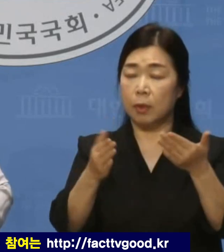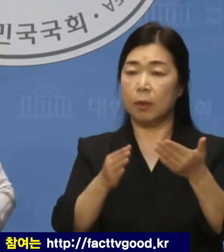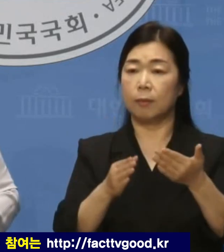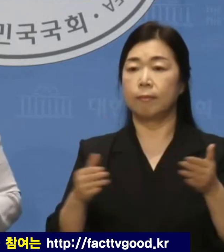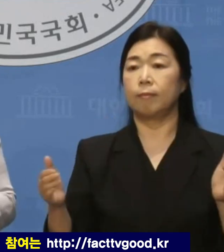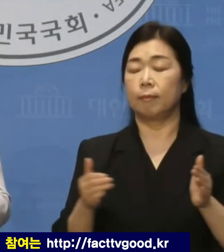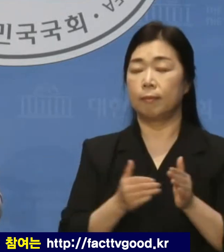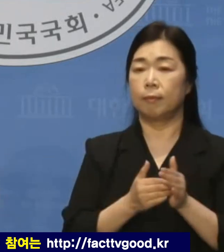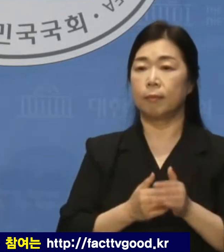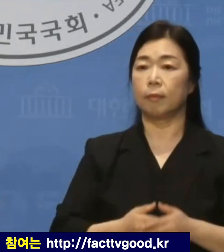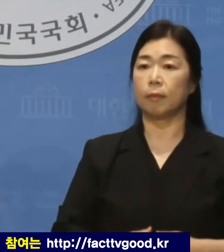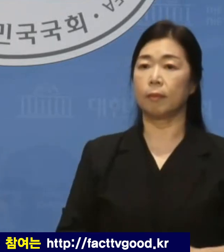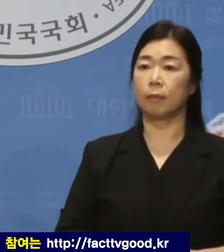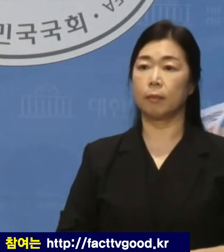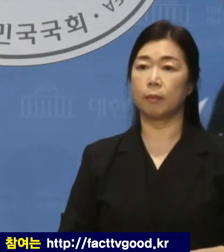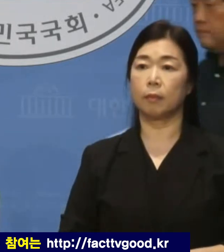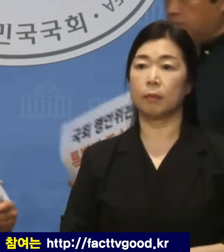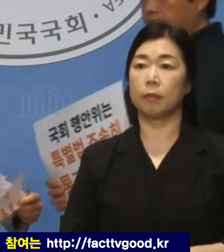드립니다. 고맙습니다.